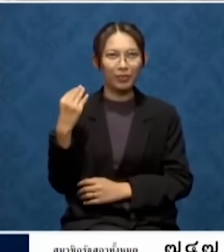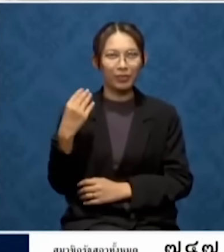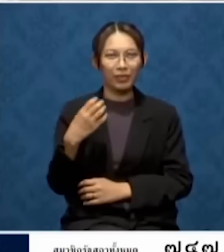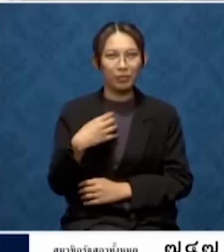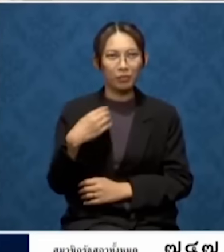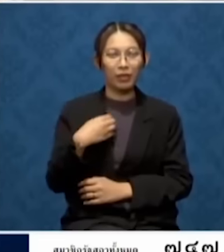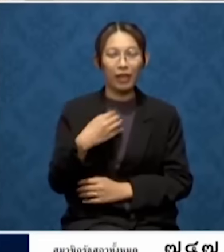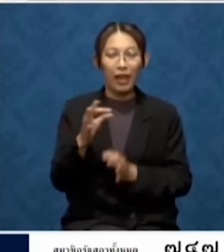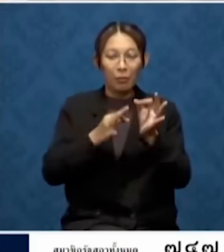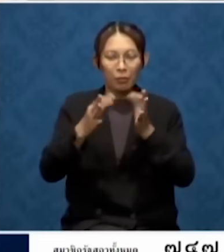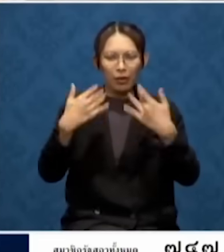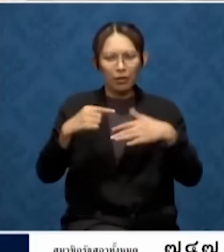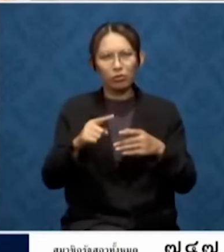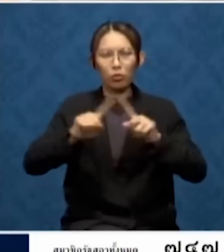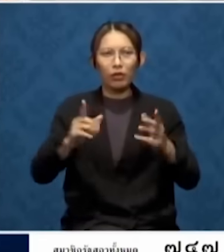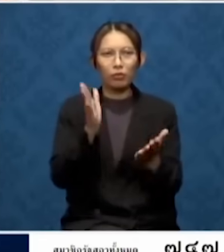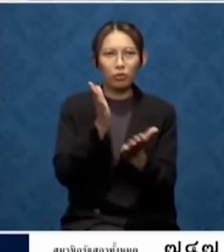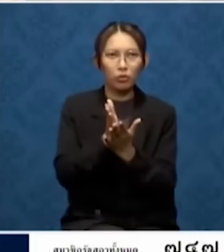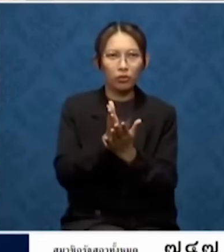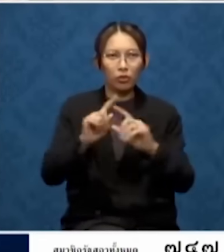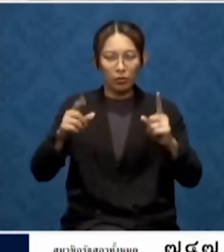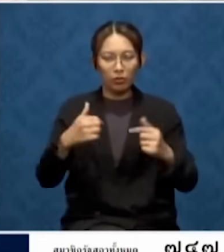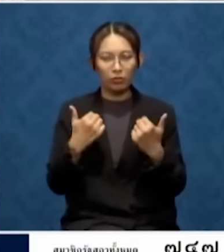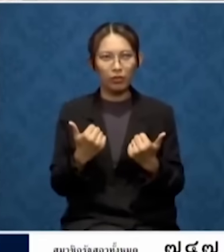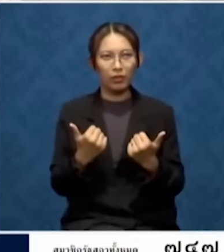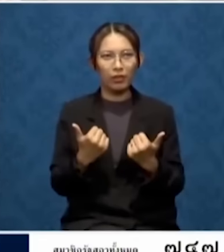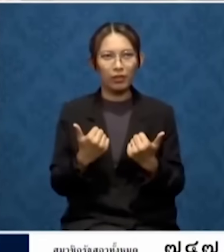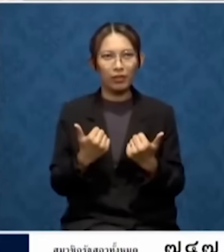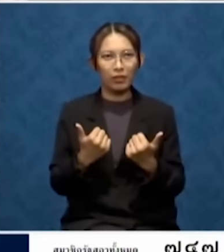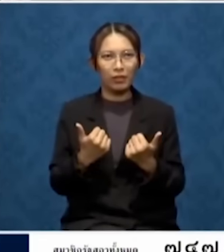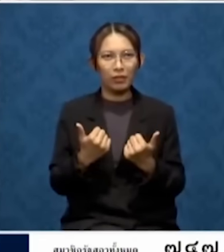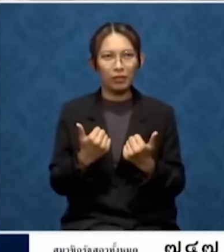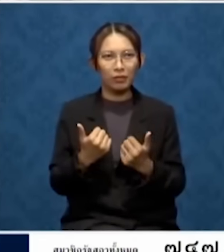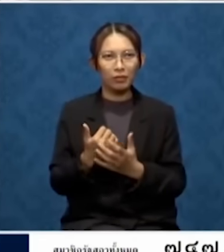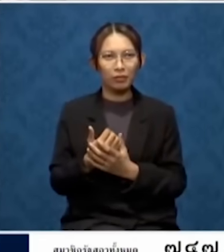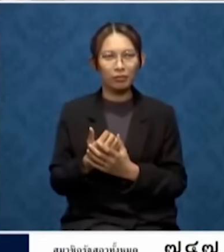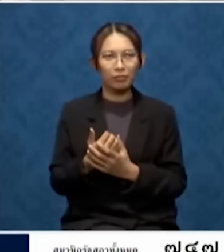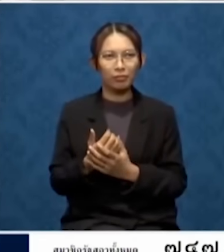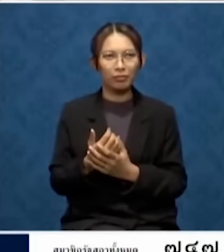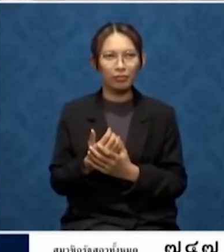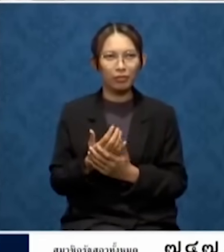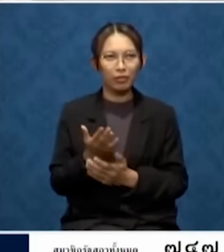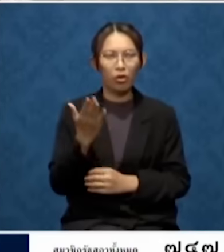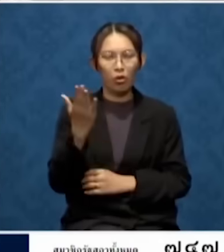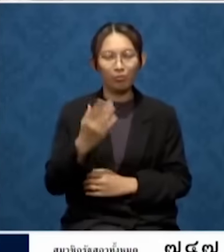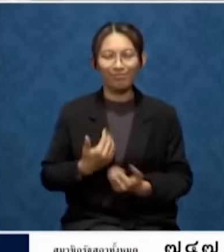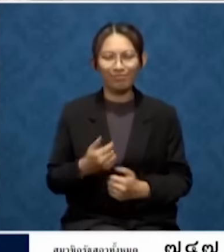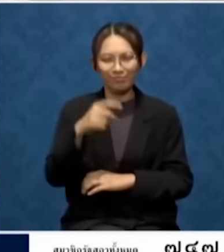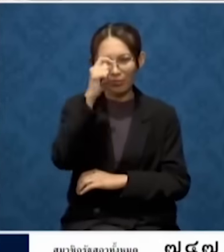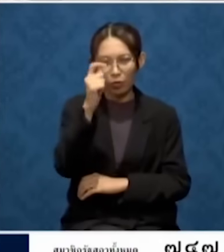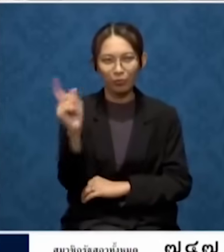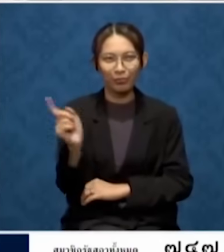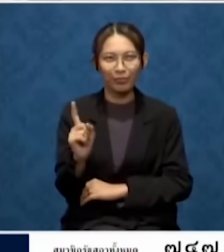ขัดขวางไม่เป็นกลางในการปฏิบัติหน้าที่แต่คราวนี้ผมจะประท้วงในการ ขอความราคาคุณนะด้วยความเคารพนะครับ